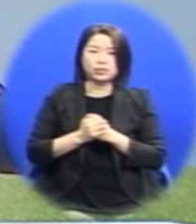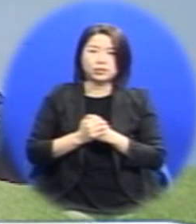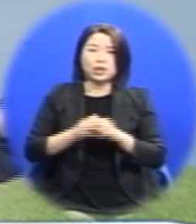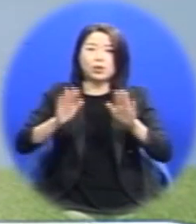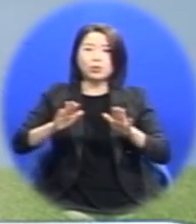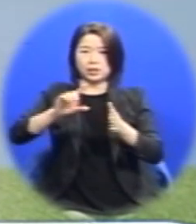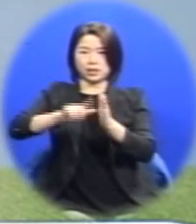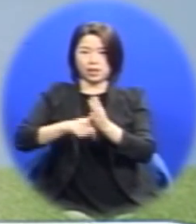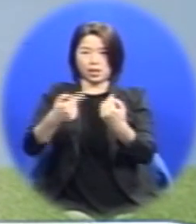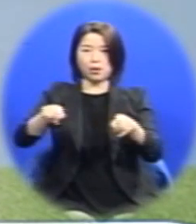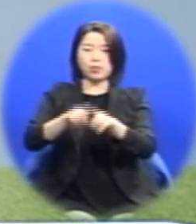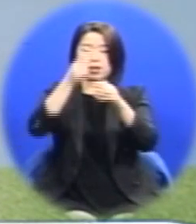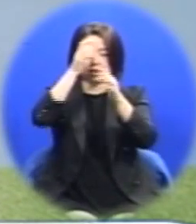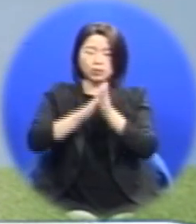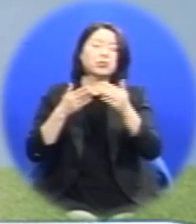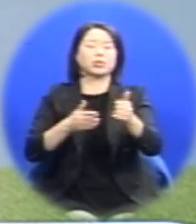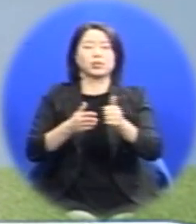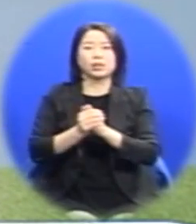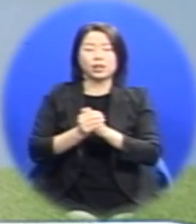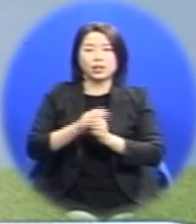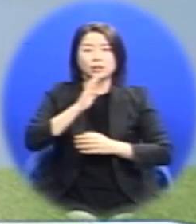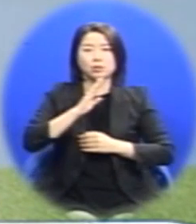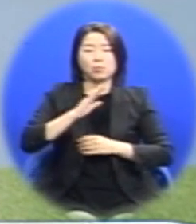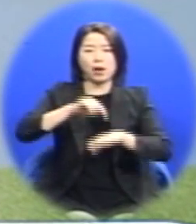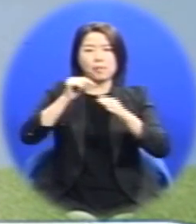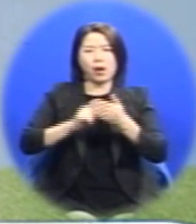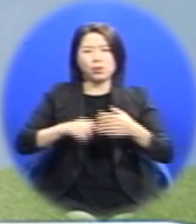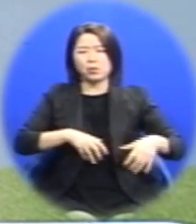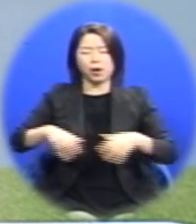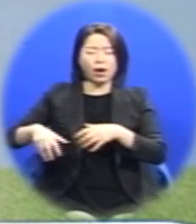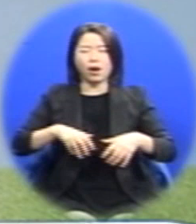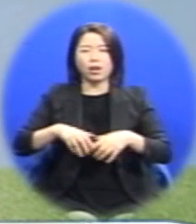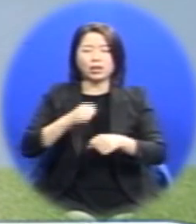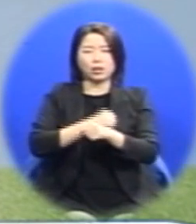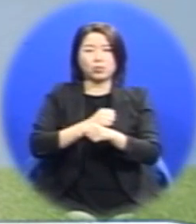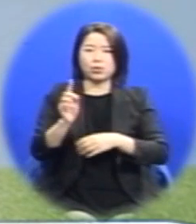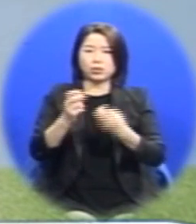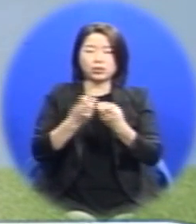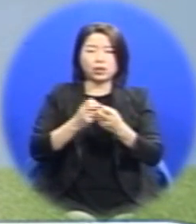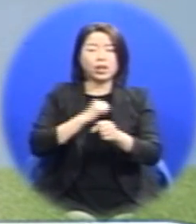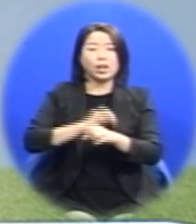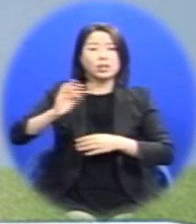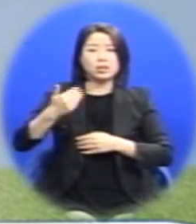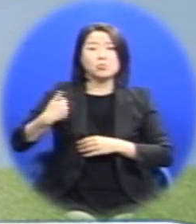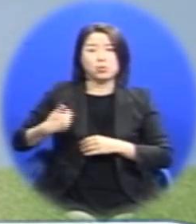오늘 이 시간에 우리 같이 기도하십시다. 정말 마음이 요동하고 어떻게 해야 될지 모르겠고